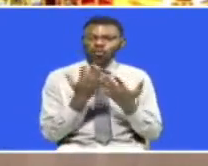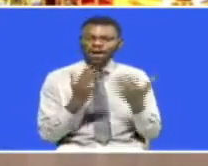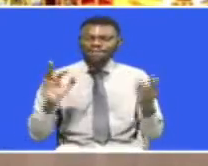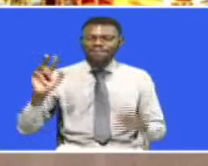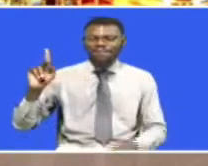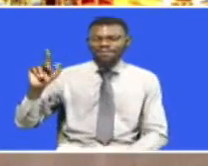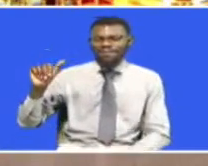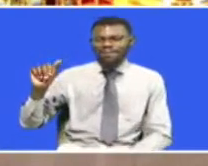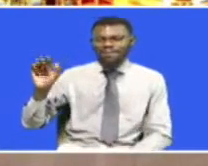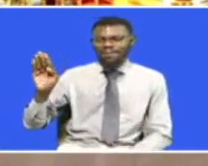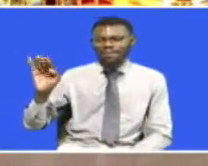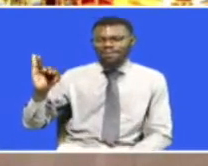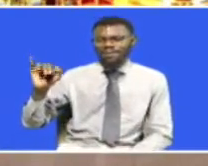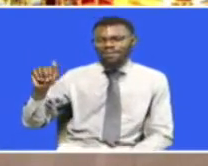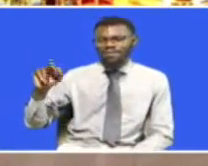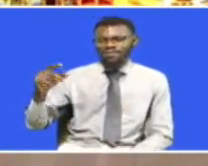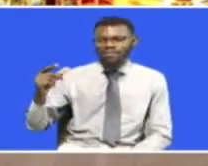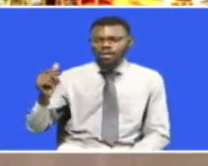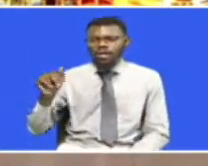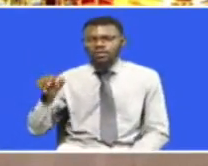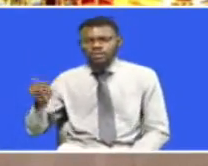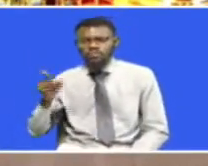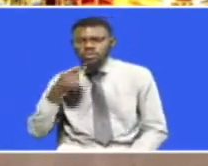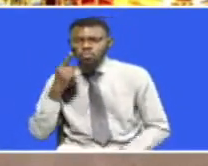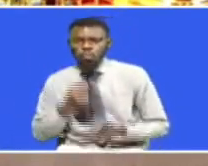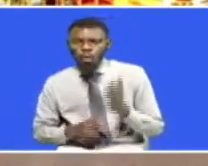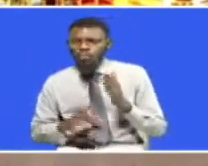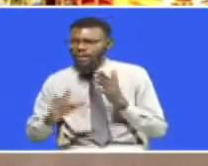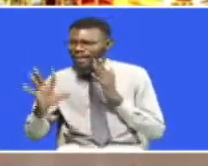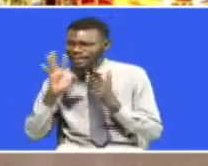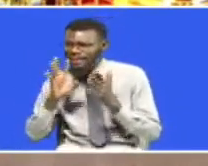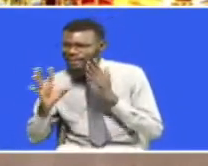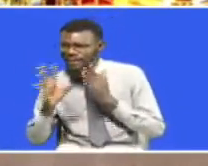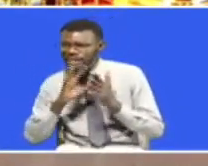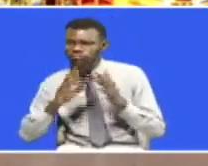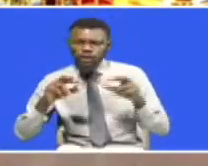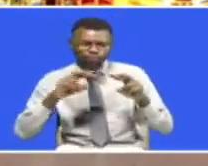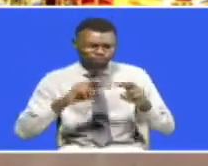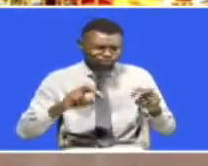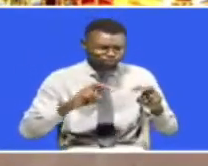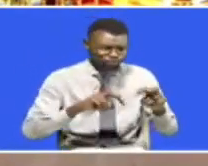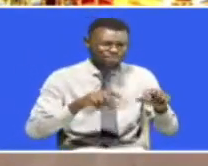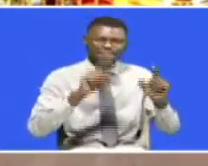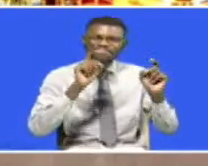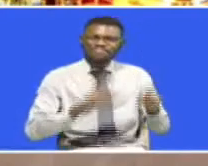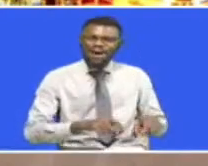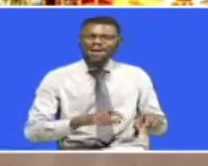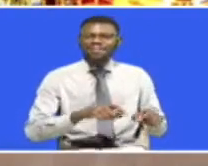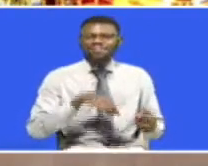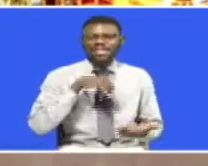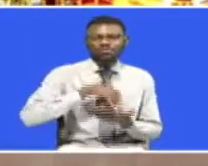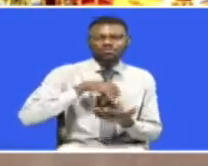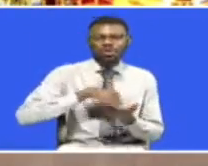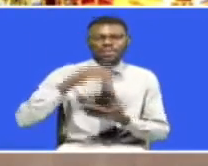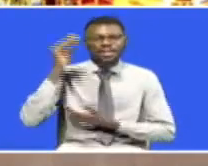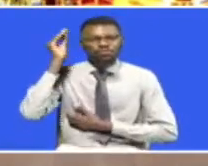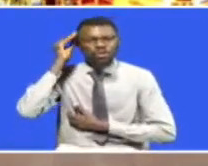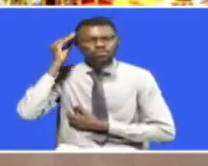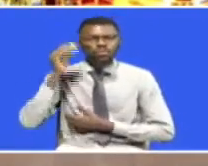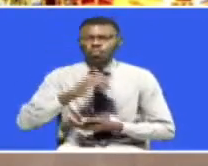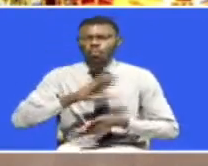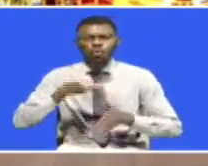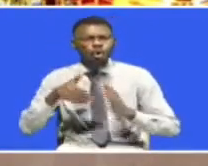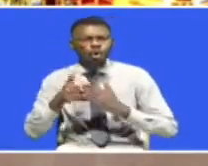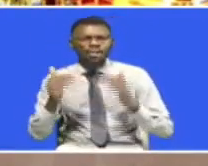Kabianga, gavana Mutai amesisitiza kuwa uvumbuzi na utafiti sharti viwekwe katika mitaala ya elimu katika viwango vyote